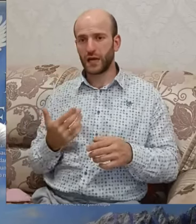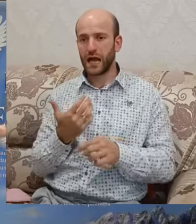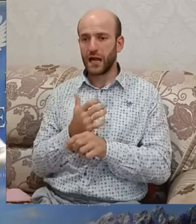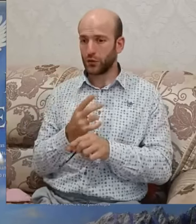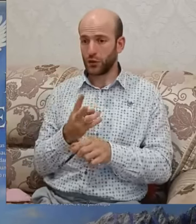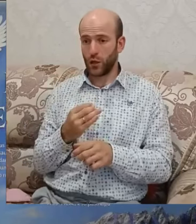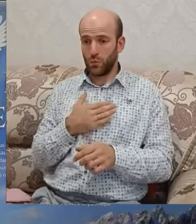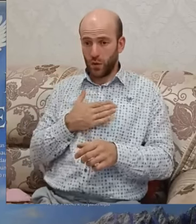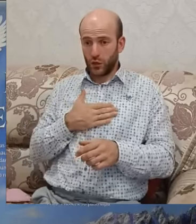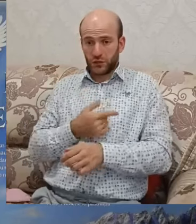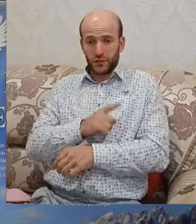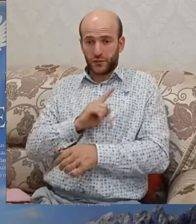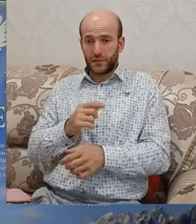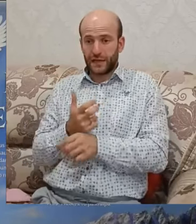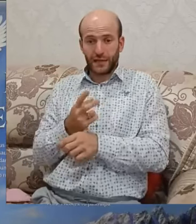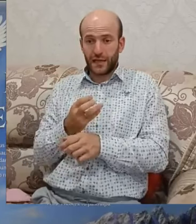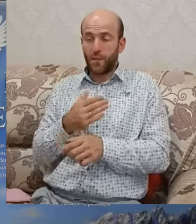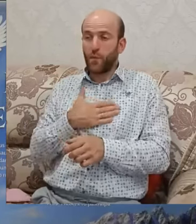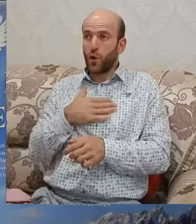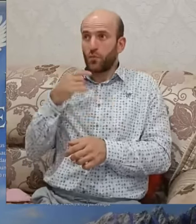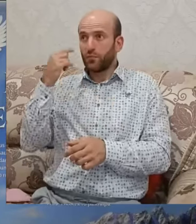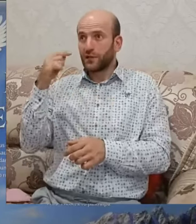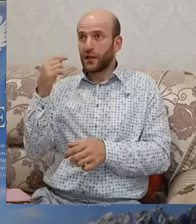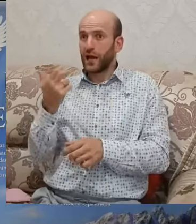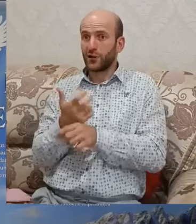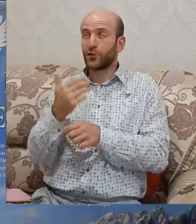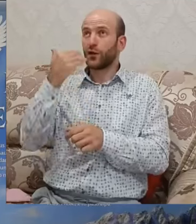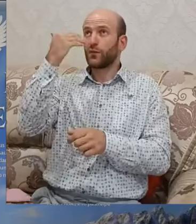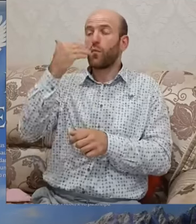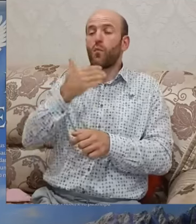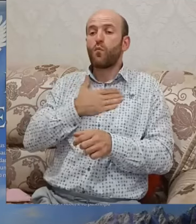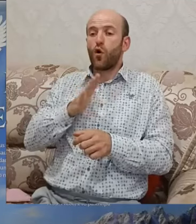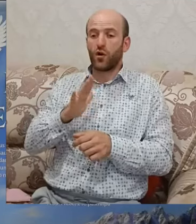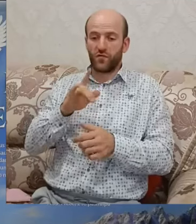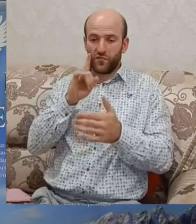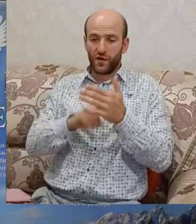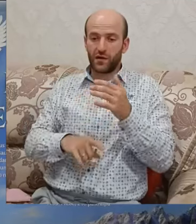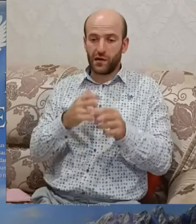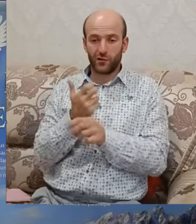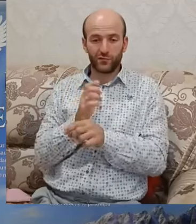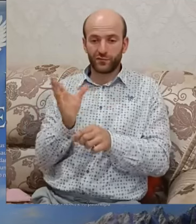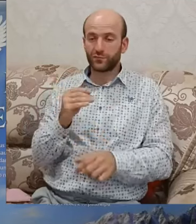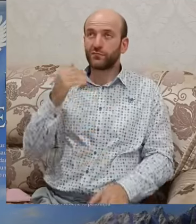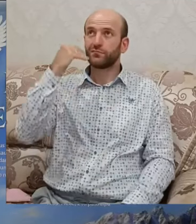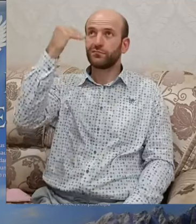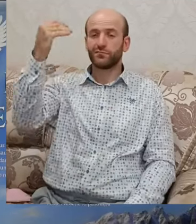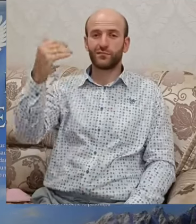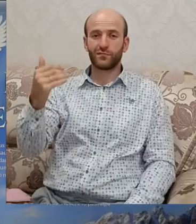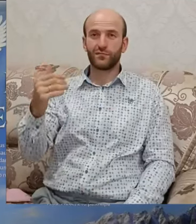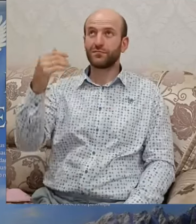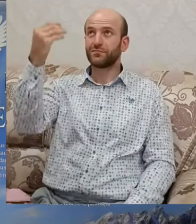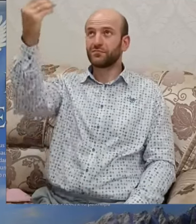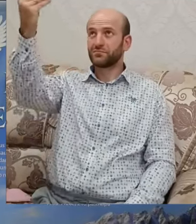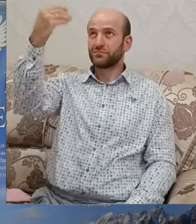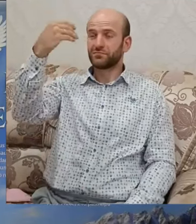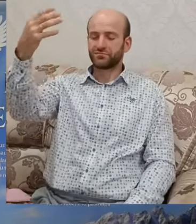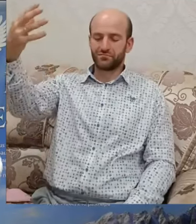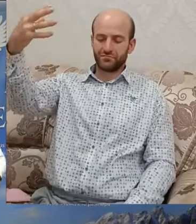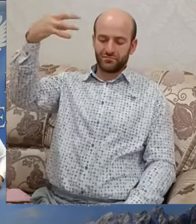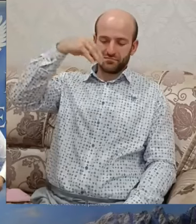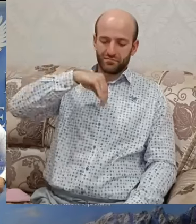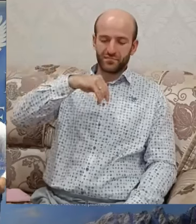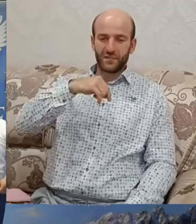Tai не mano tikėjimas. Это не моя Tai вера. Jo tikėjimas. Это его вера. Manyje. Во мне. Nes kada jisai mirė,